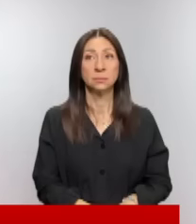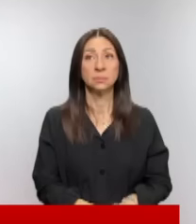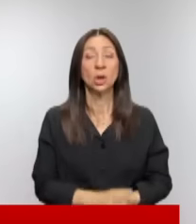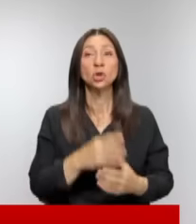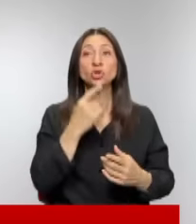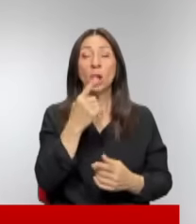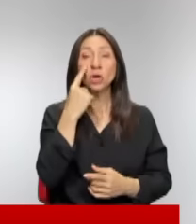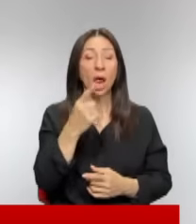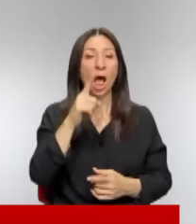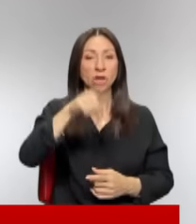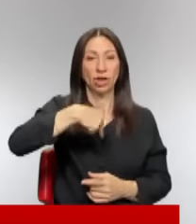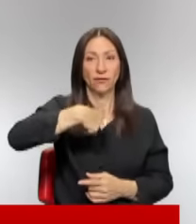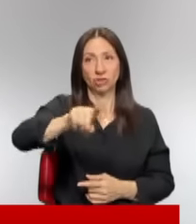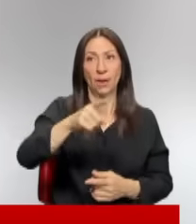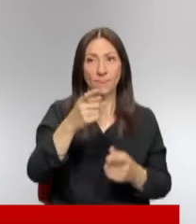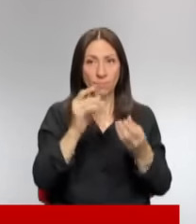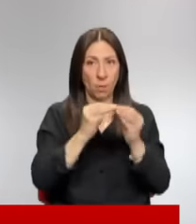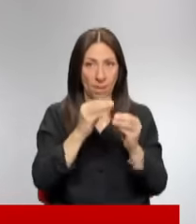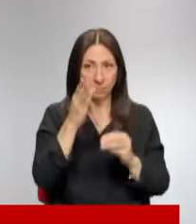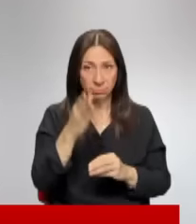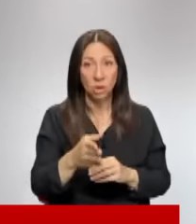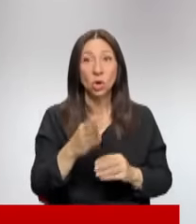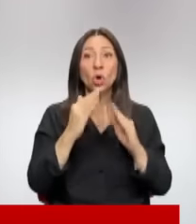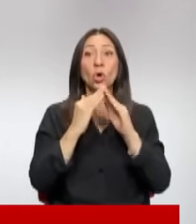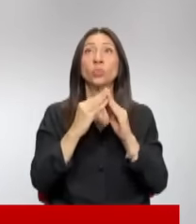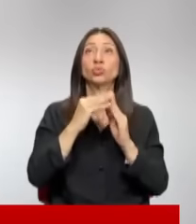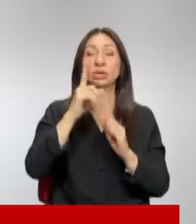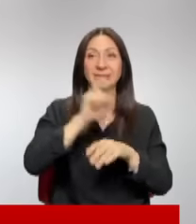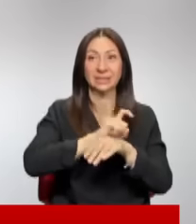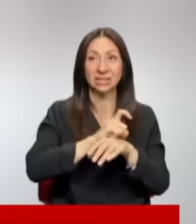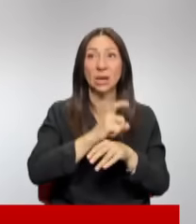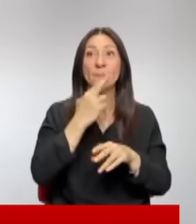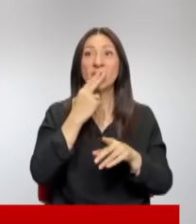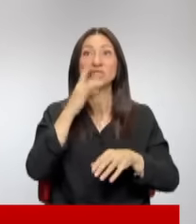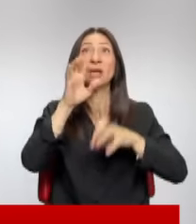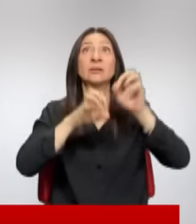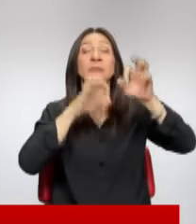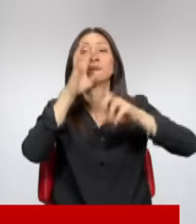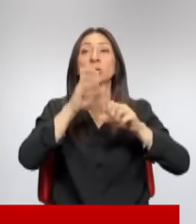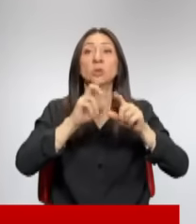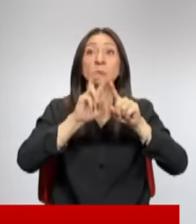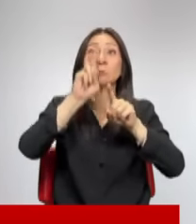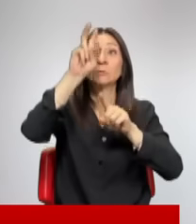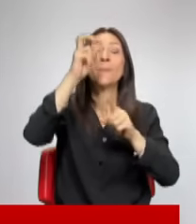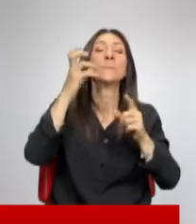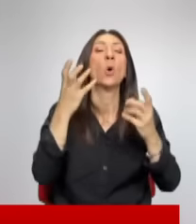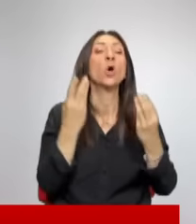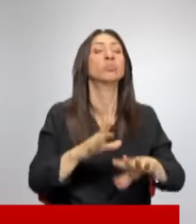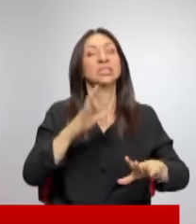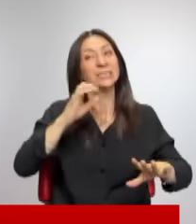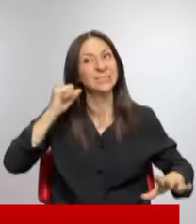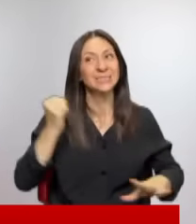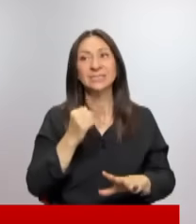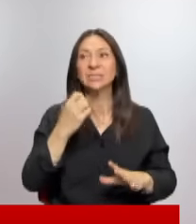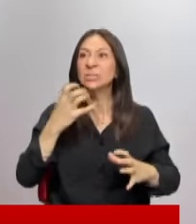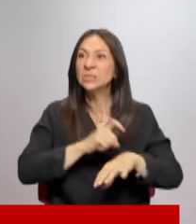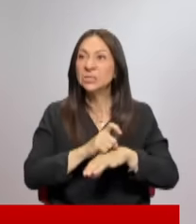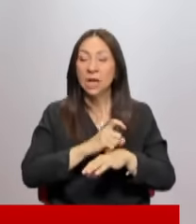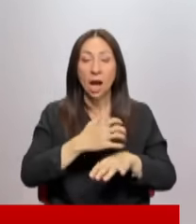İddiaya göre sebep alacak verecek meselesiydi. Komşusuna kızdı, pencereye tırmandı. Üst kata çıkmayı başaramayınca